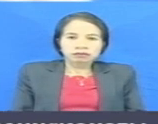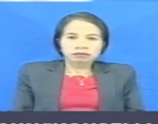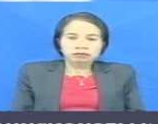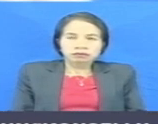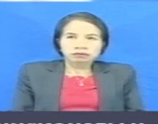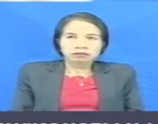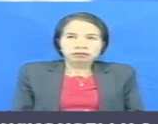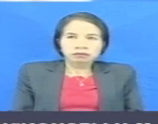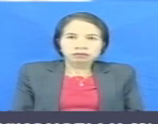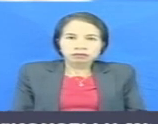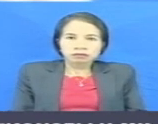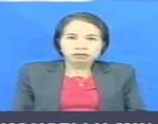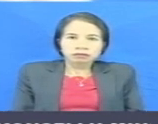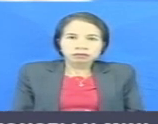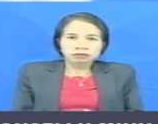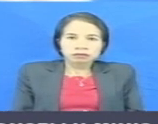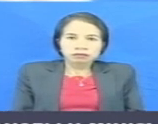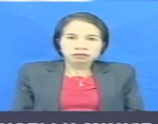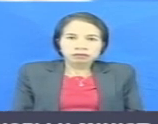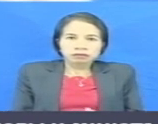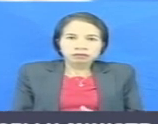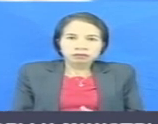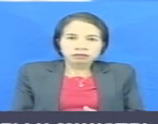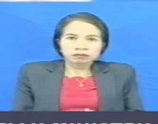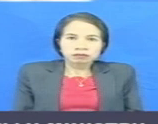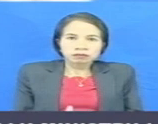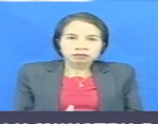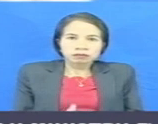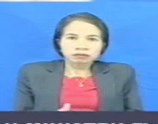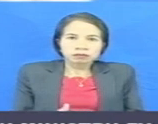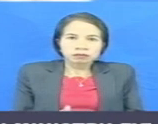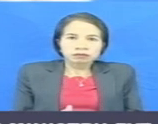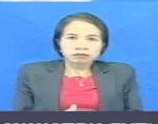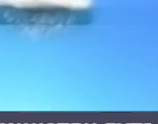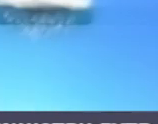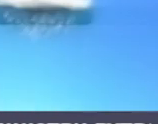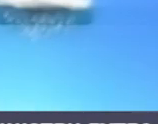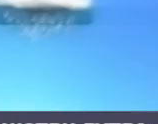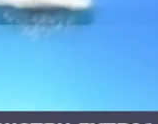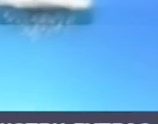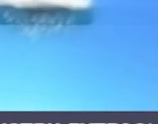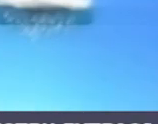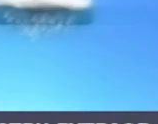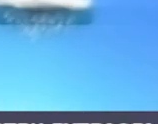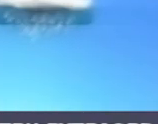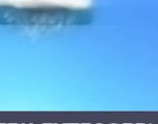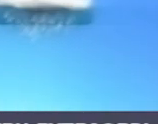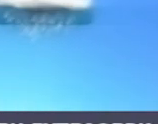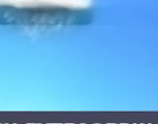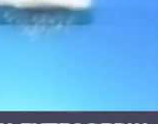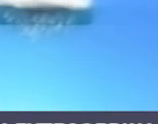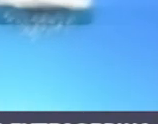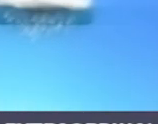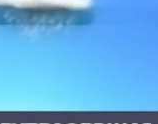ho kondisau kalohan taka. Honya temperatura minimum 18 até 21 graus Celsius. Ikus Livia Darwin aban ho